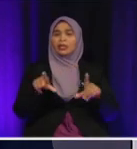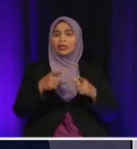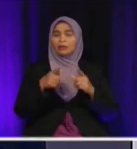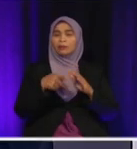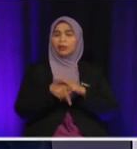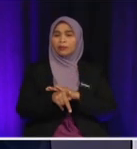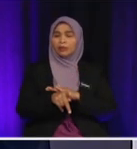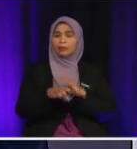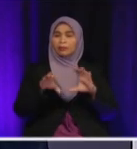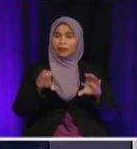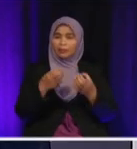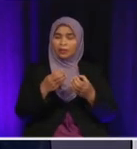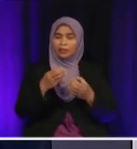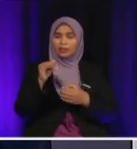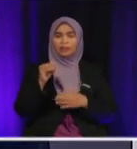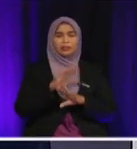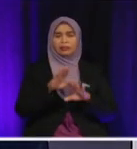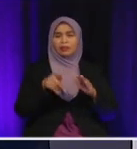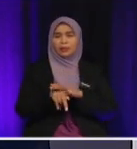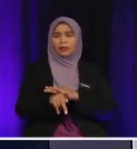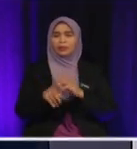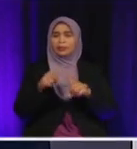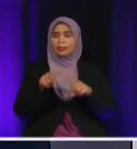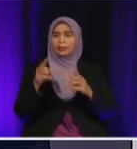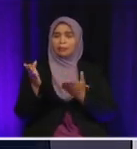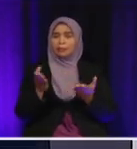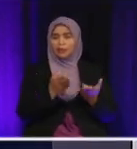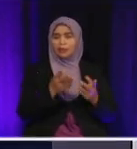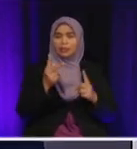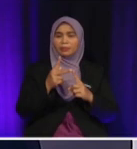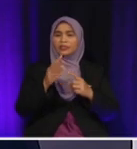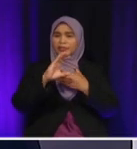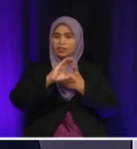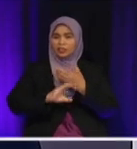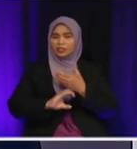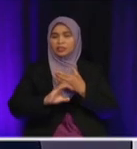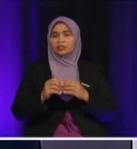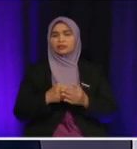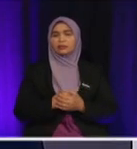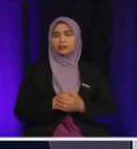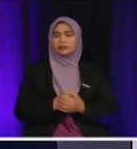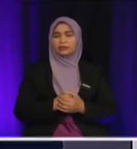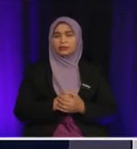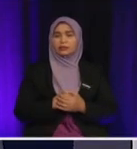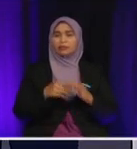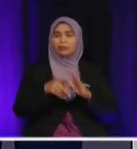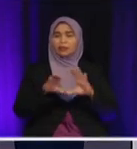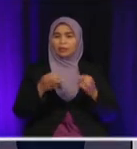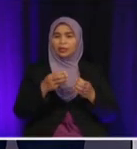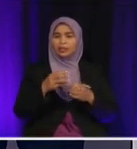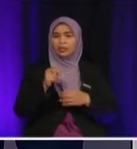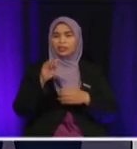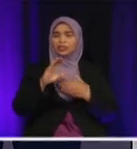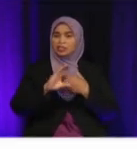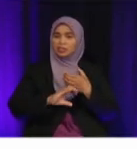pula perbuatan yang tidak membunuh tapi membawa kepada kecederaan. Membawa kecederaan. Perbuatan yang mendatangkan kecederaan